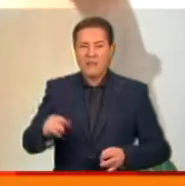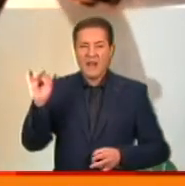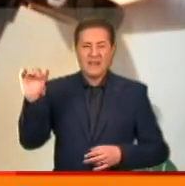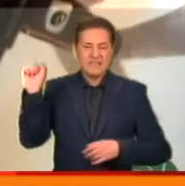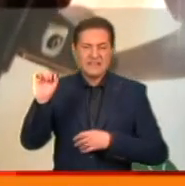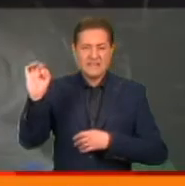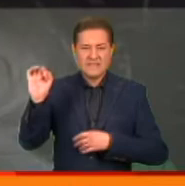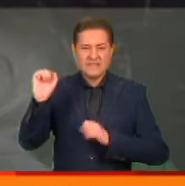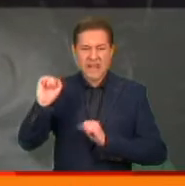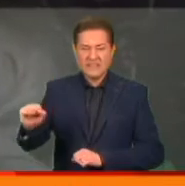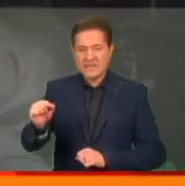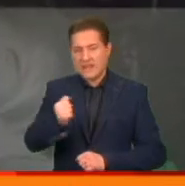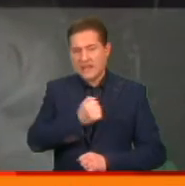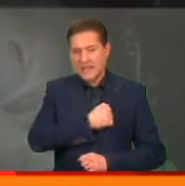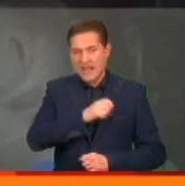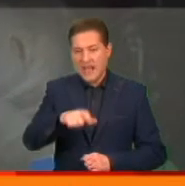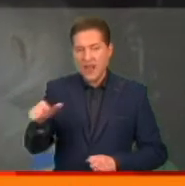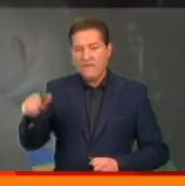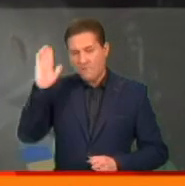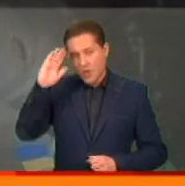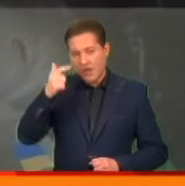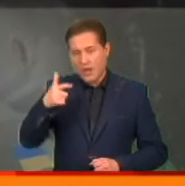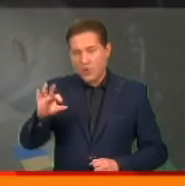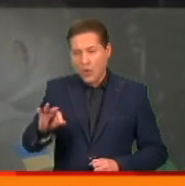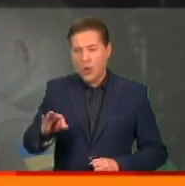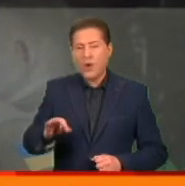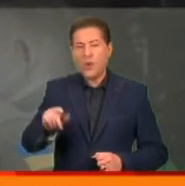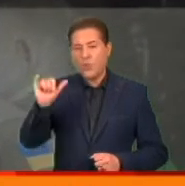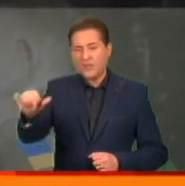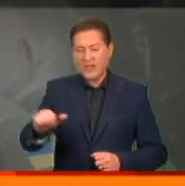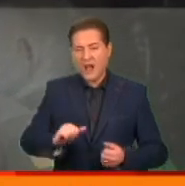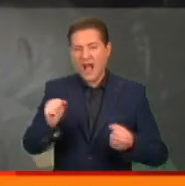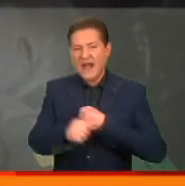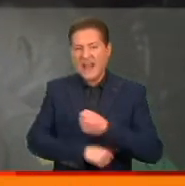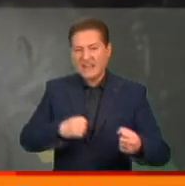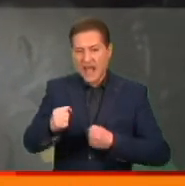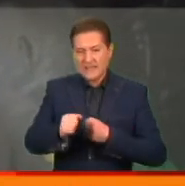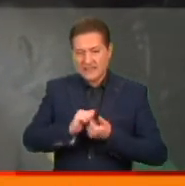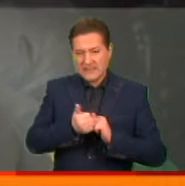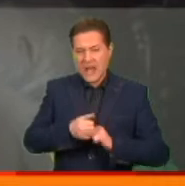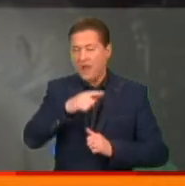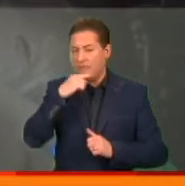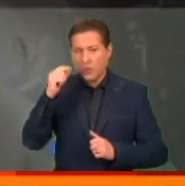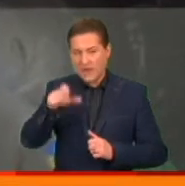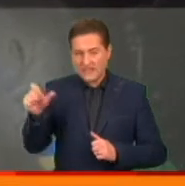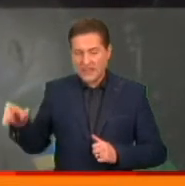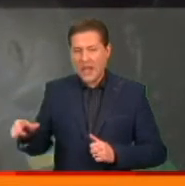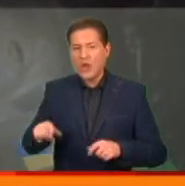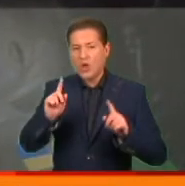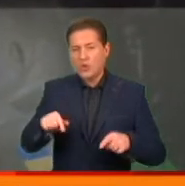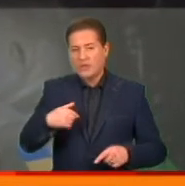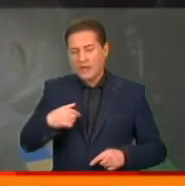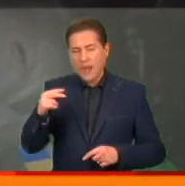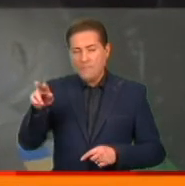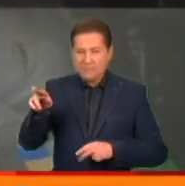захисники водяного. Враг теж недавно помінявся, у них прийшла ротація, в місті з нами, так сказати. І теж вони к нам